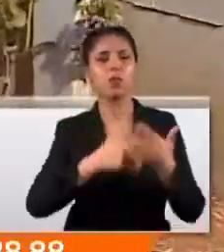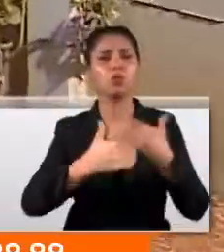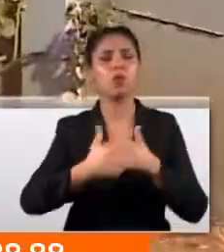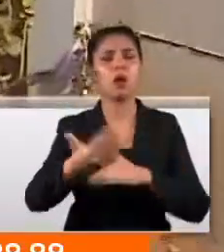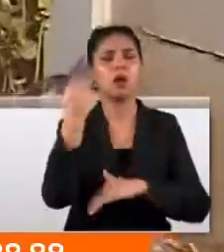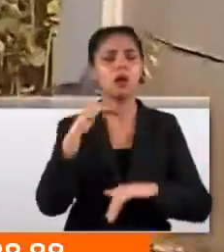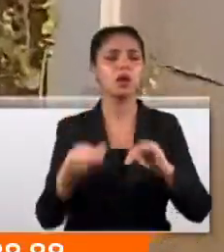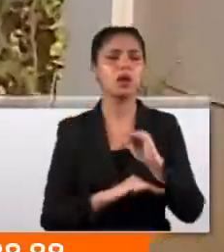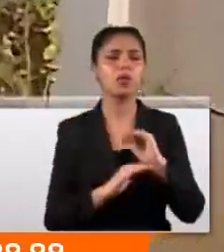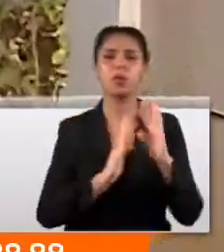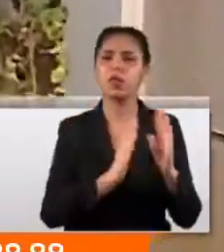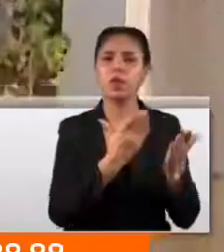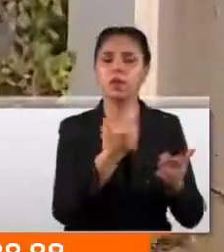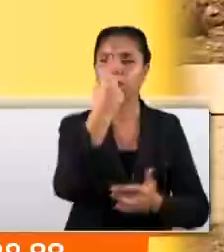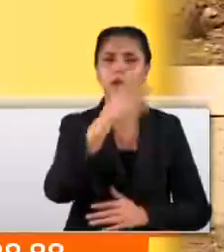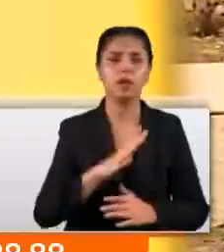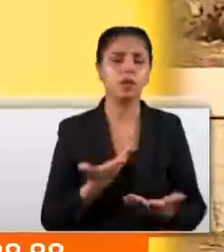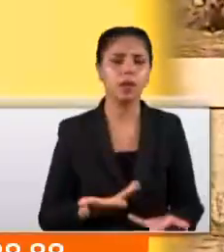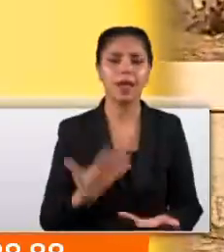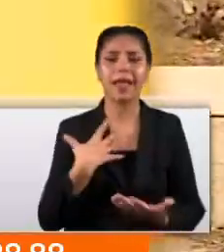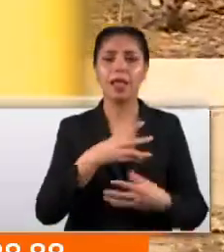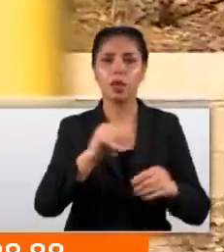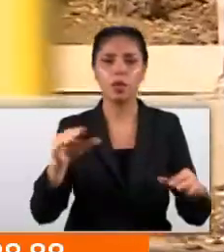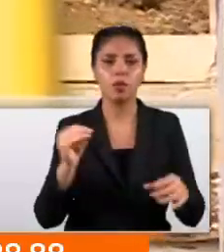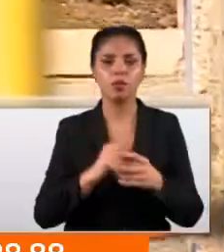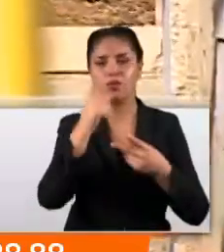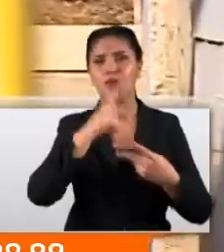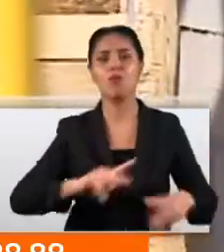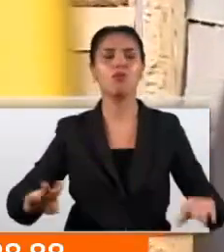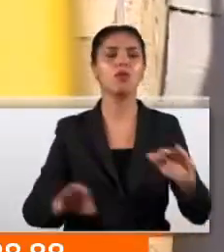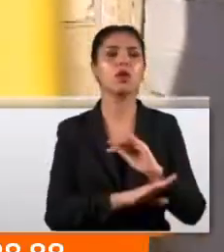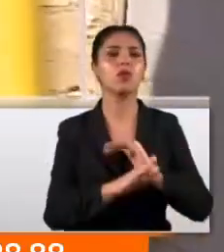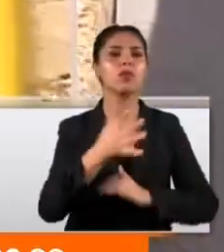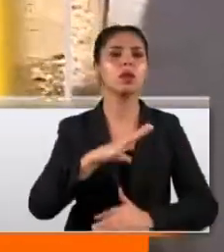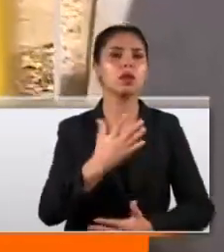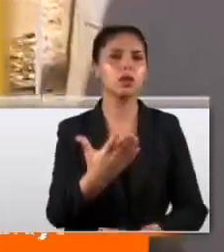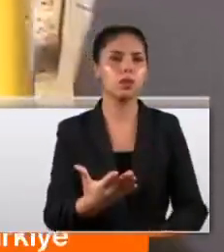yaşamaya devam ediyor. Tek istekleri kendi topraklarında özgürce yaşayabilmek.